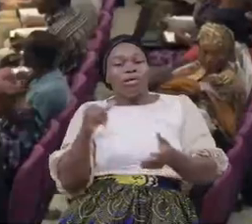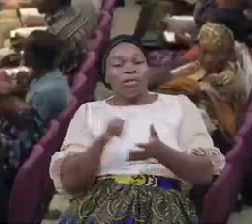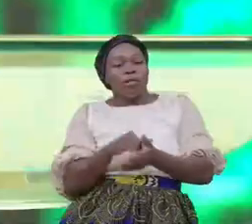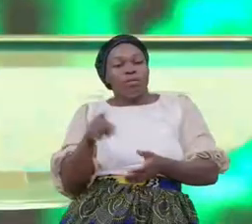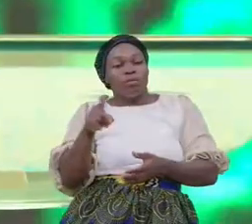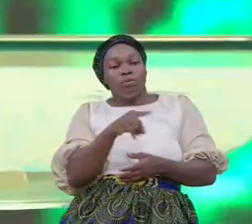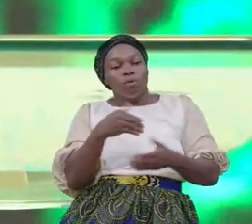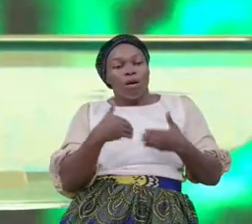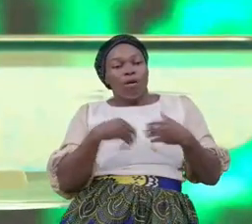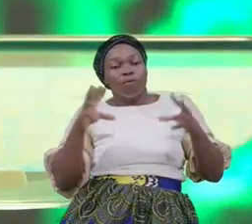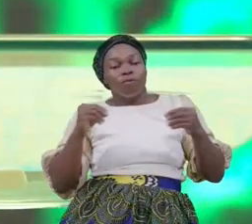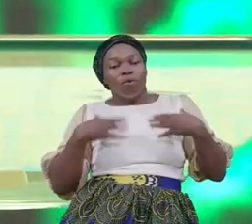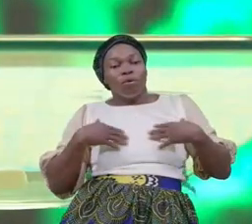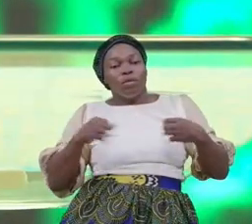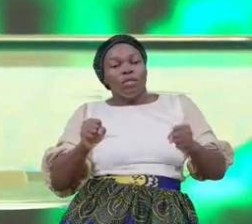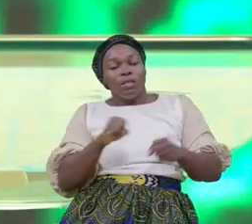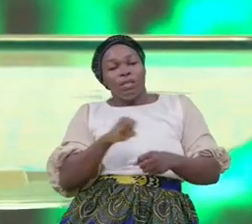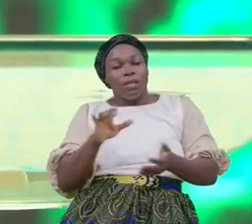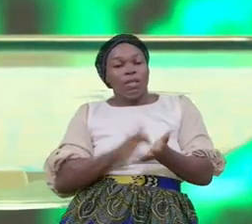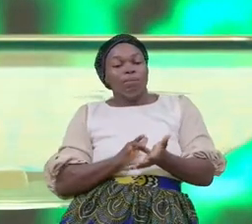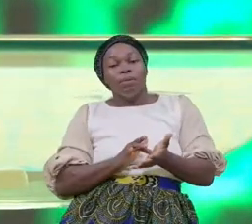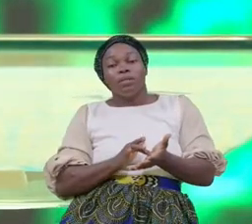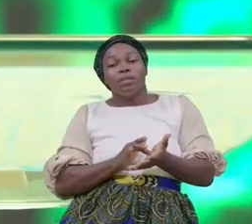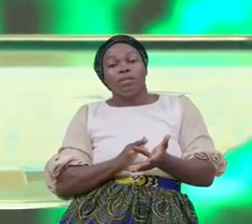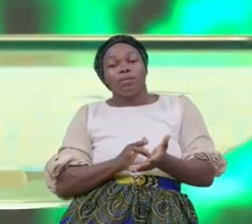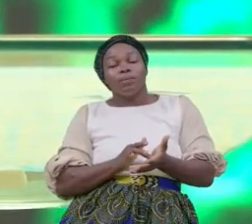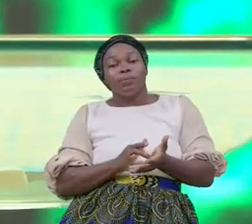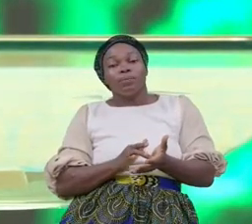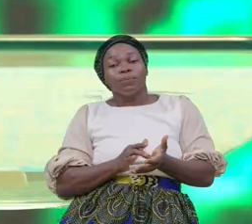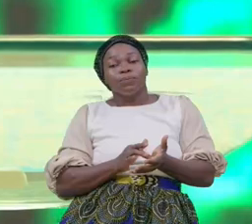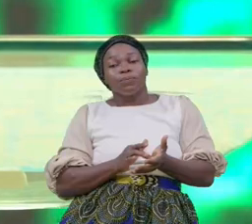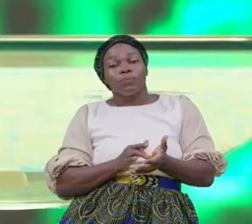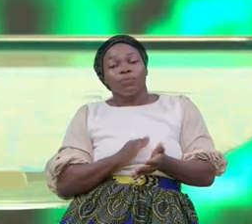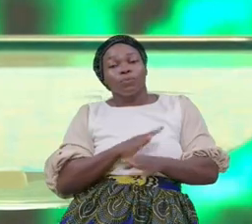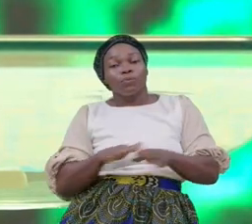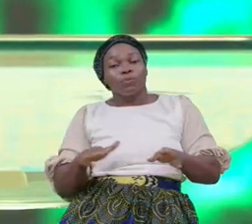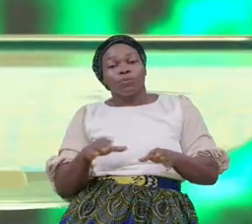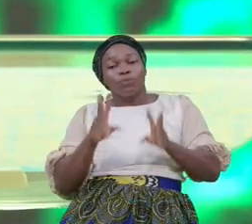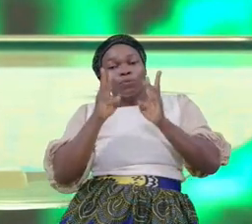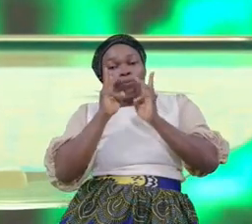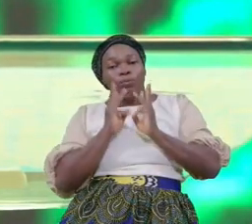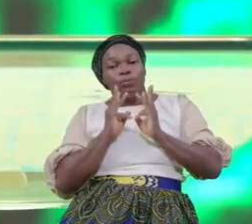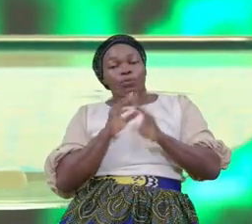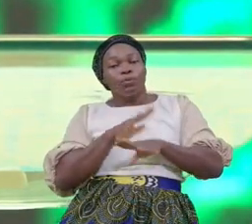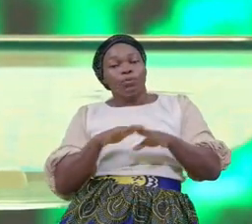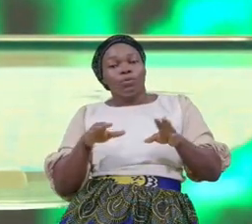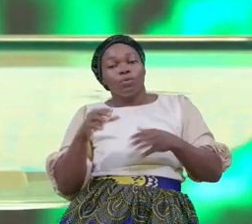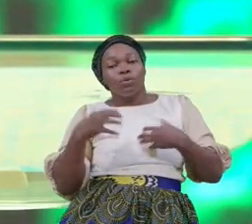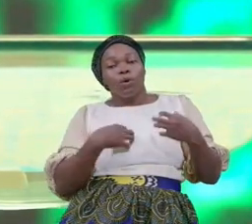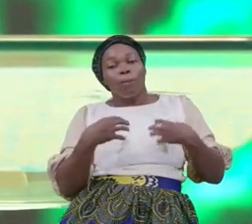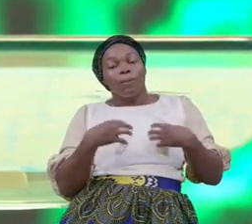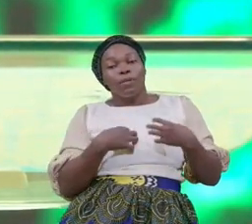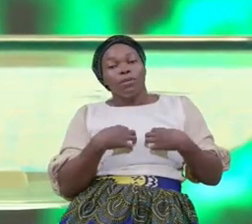ni remède, ni moyen de guérison. Faut vous taire, faut pas pleurer, faut pas vous